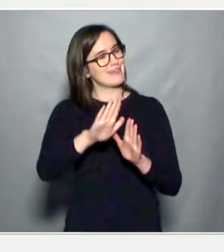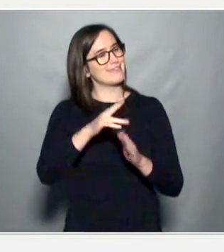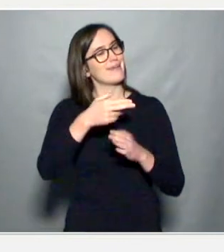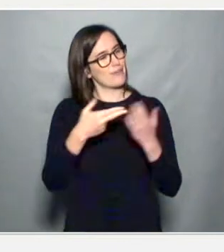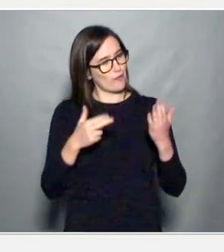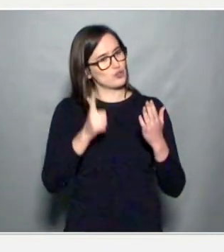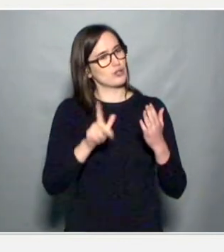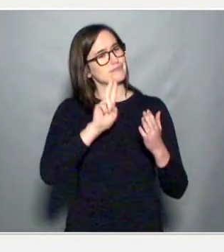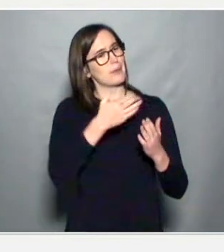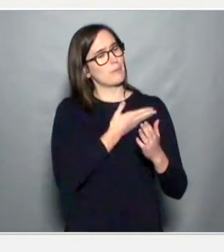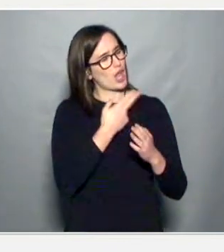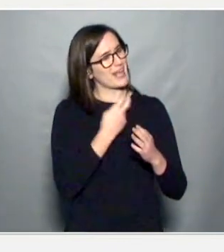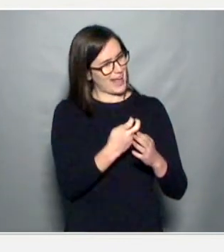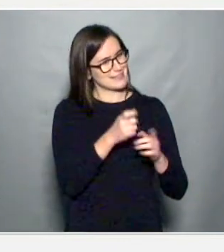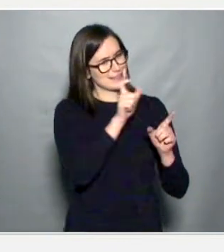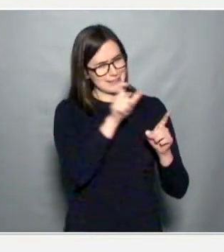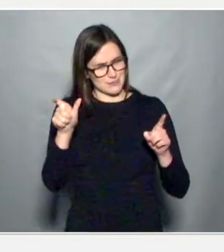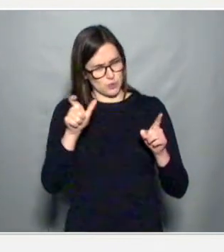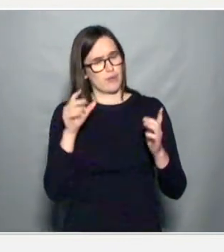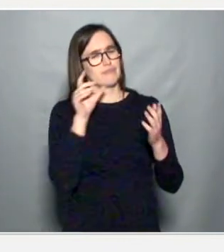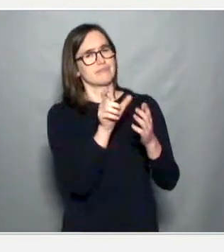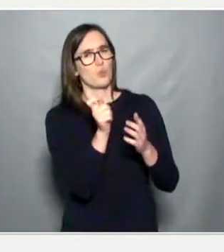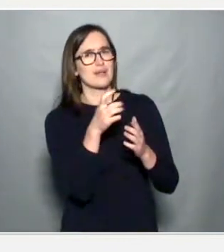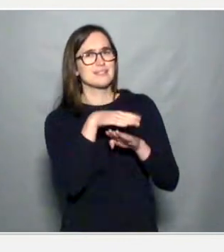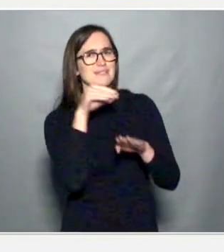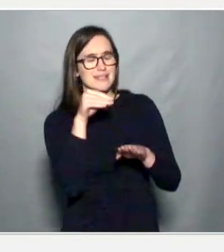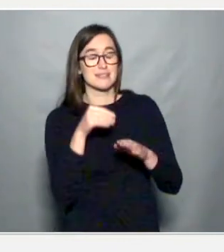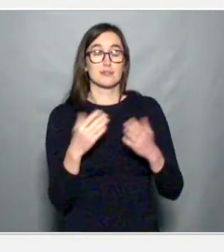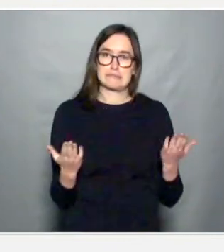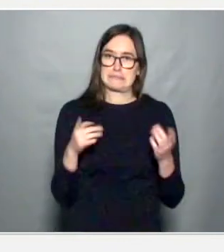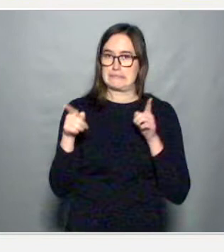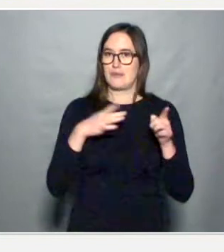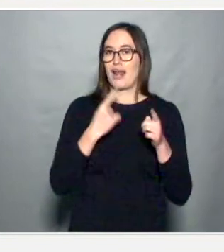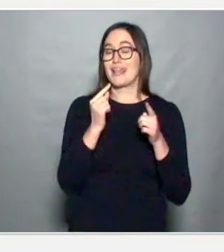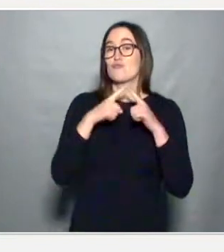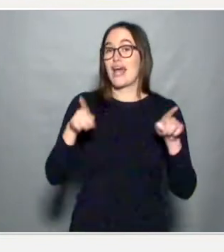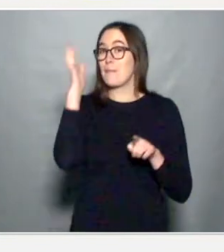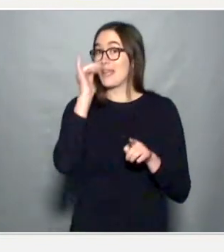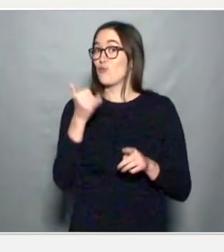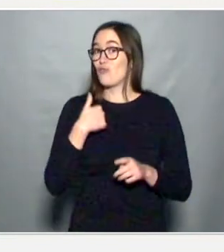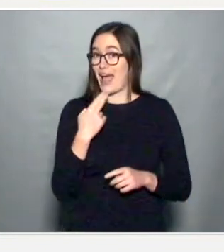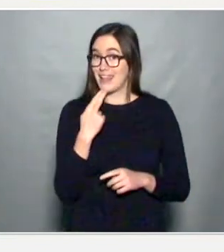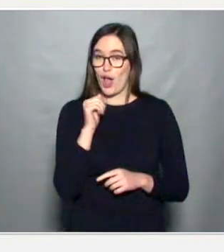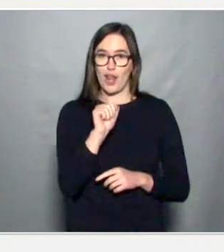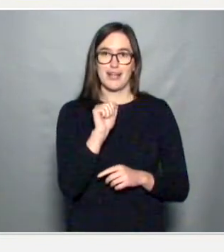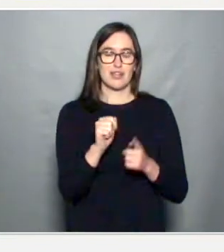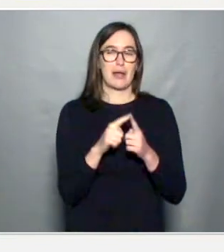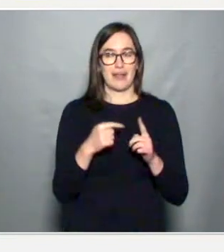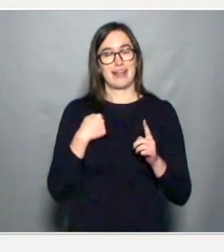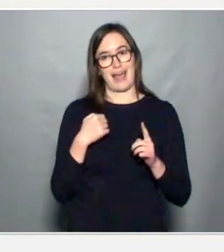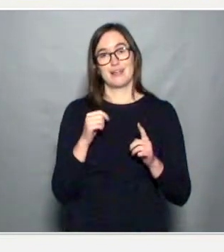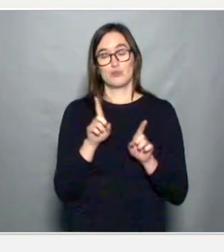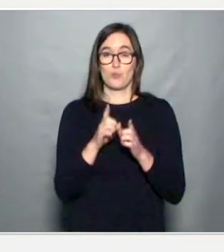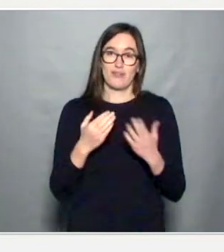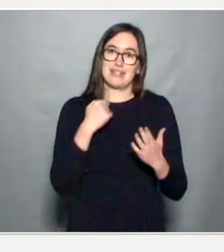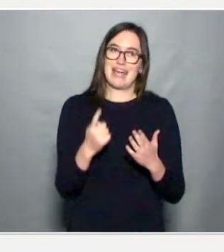ganska grekiska namn. Så det råder lite skilda meningar om varför jag heter Alexander. Men ja, jag brukar säga att det är från